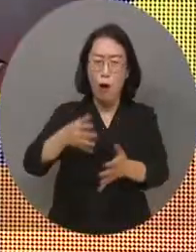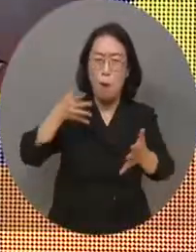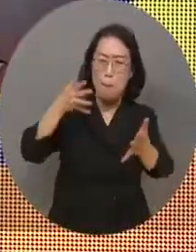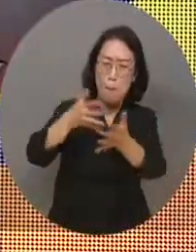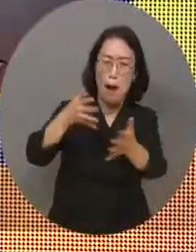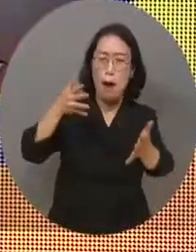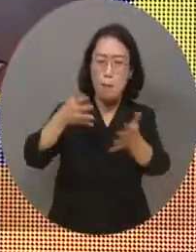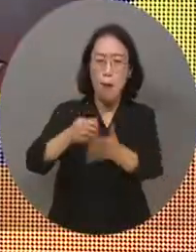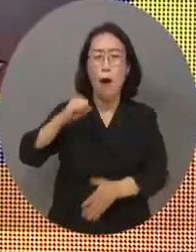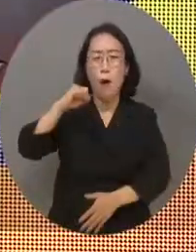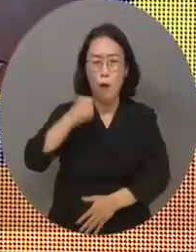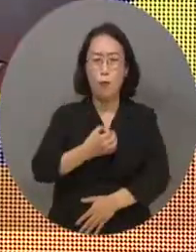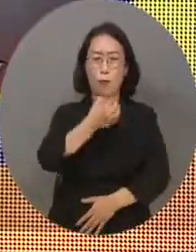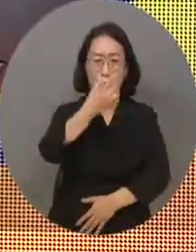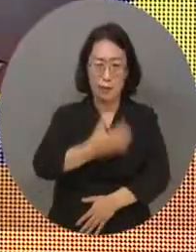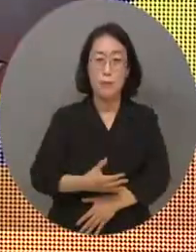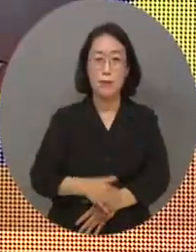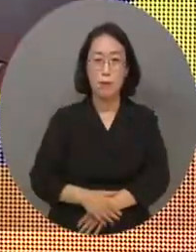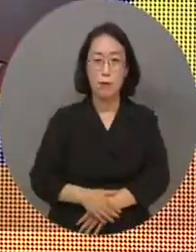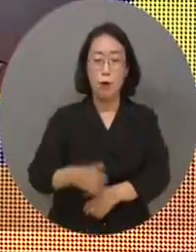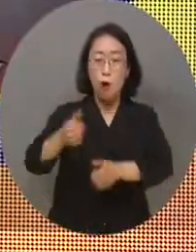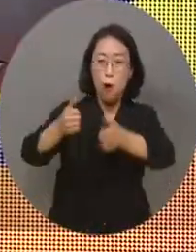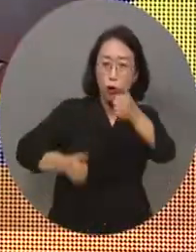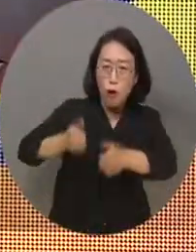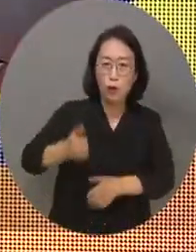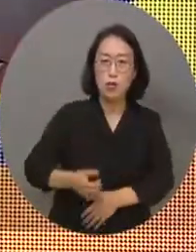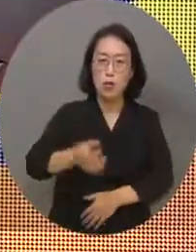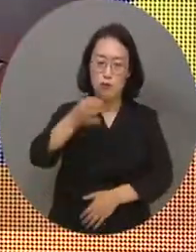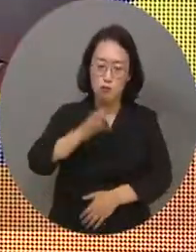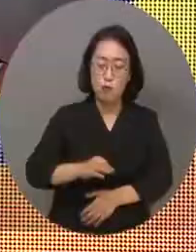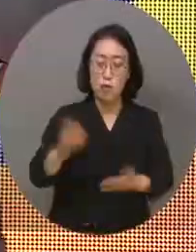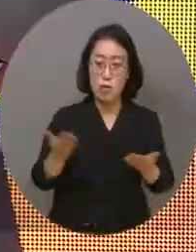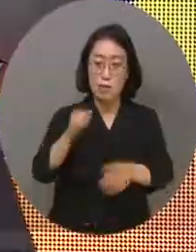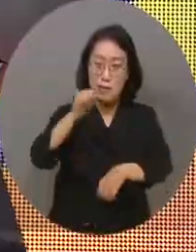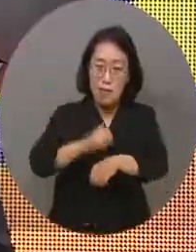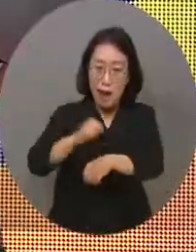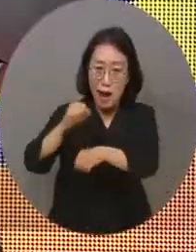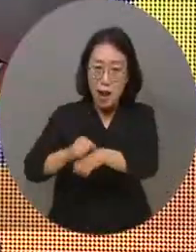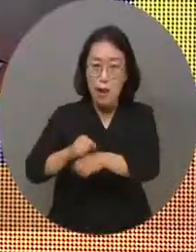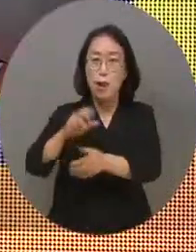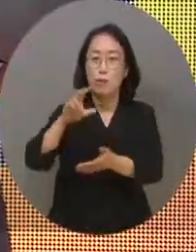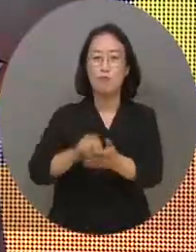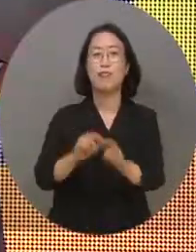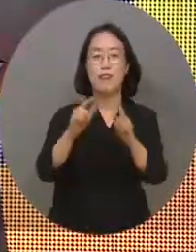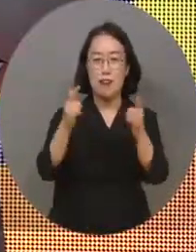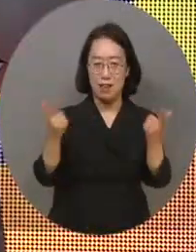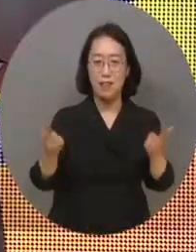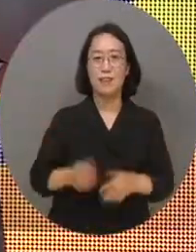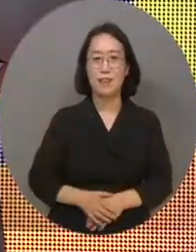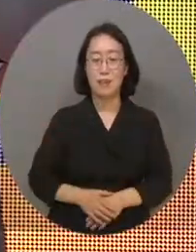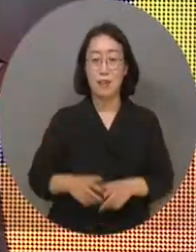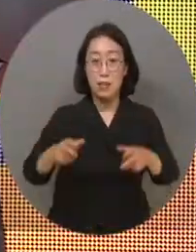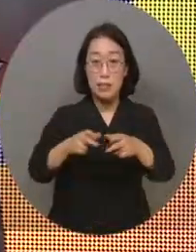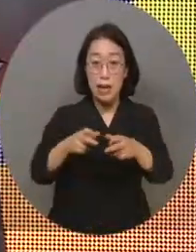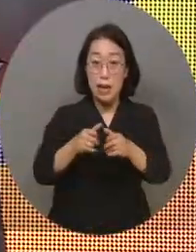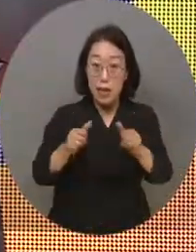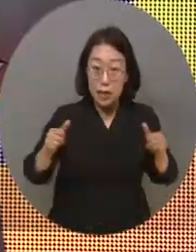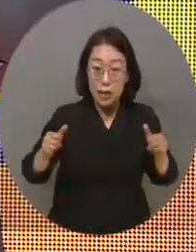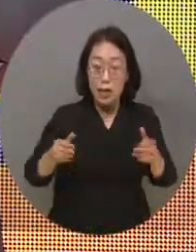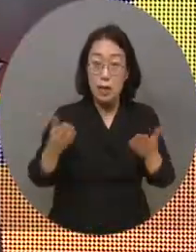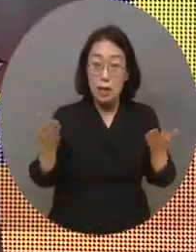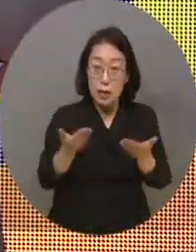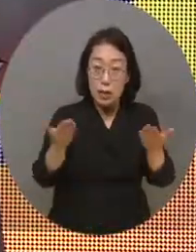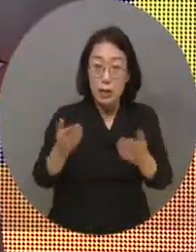없습니다. 경쟁과 효율성, 노동 생산성의 기준만 따질 일이 아닙니다. 장애인들에게 있어서